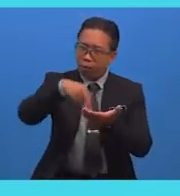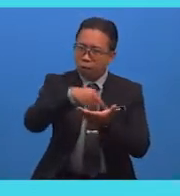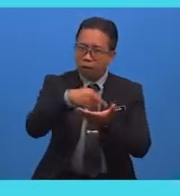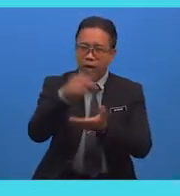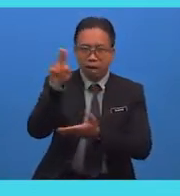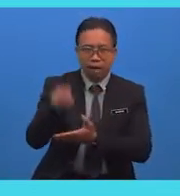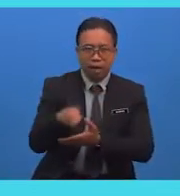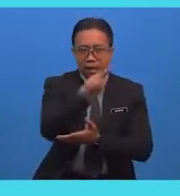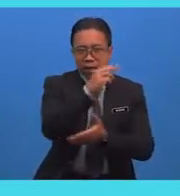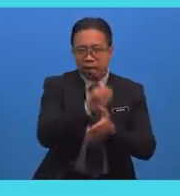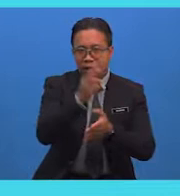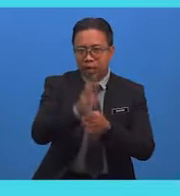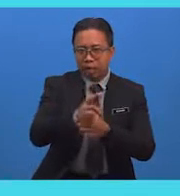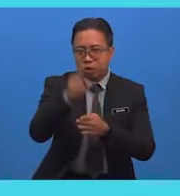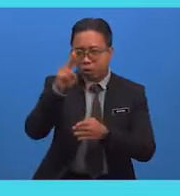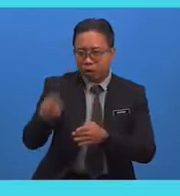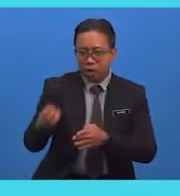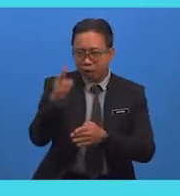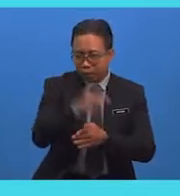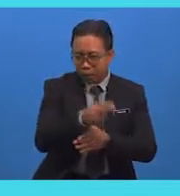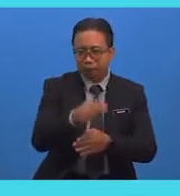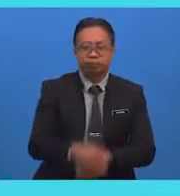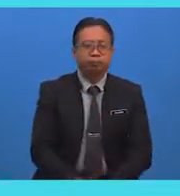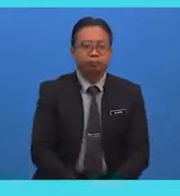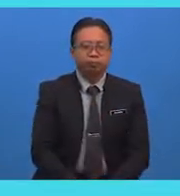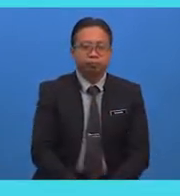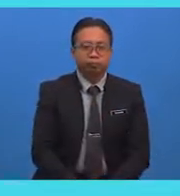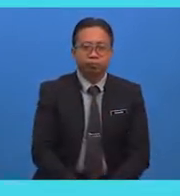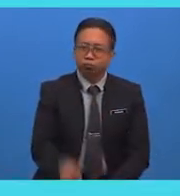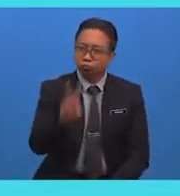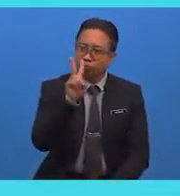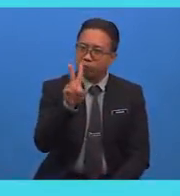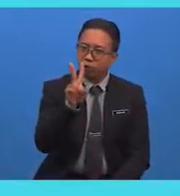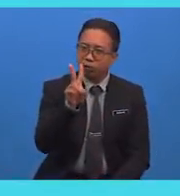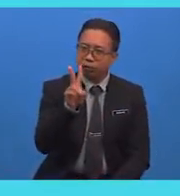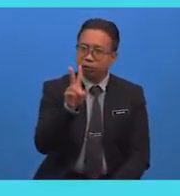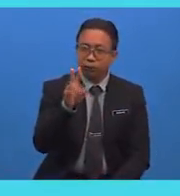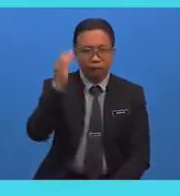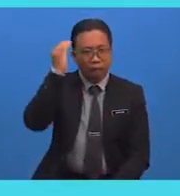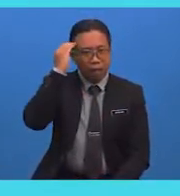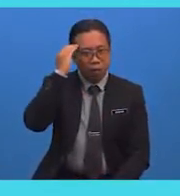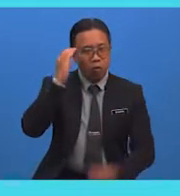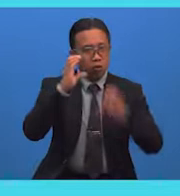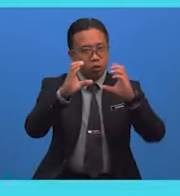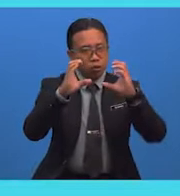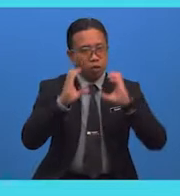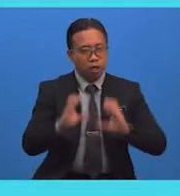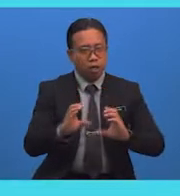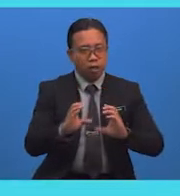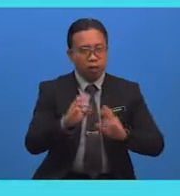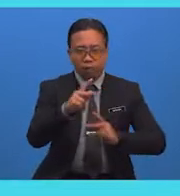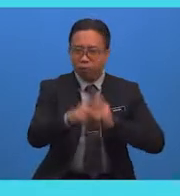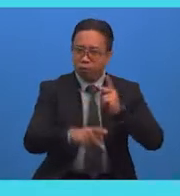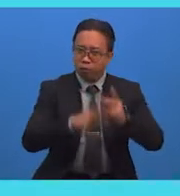halal atau haram di sisi syarak. Aspek yang kedua pula, mengetahui cara memproses